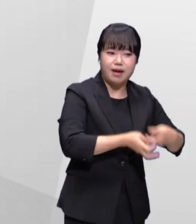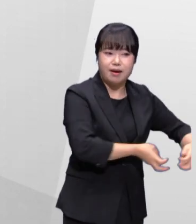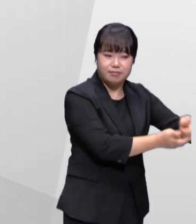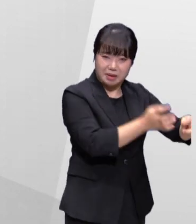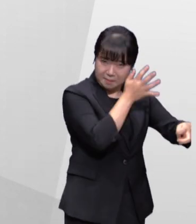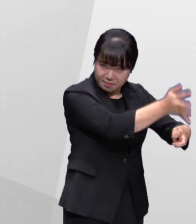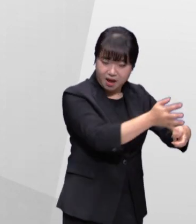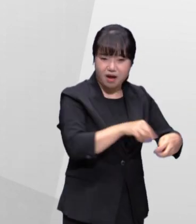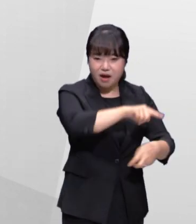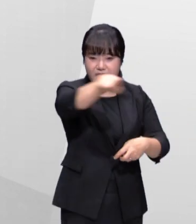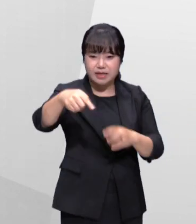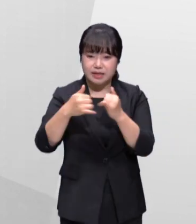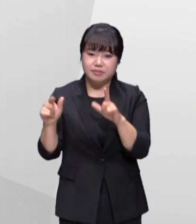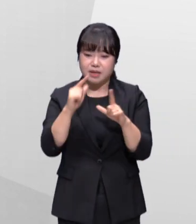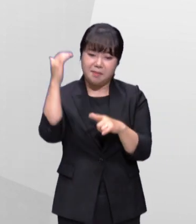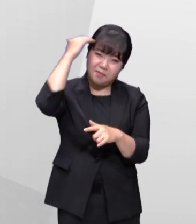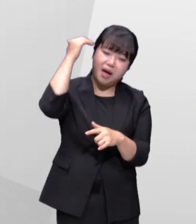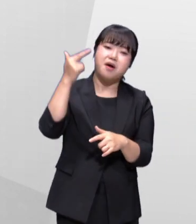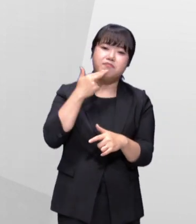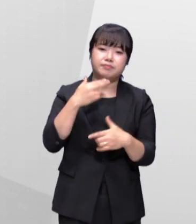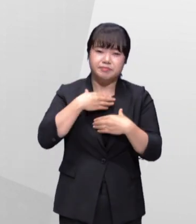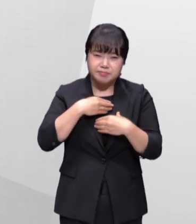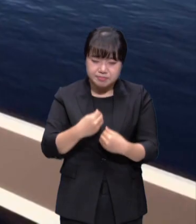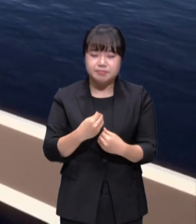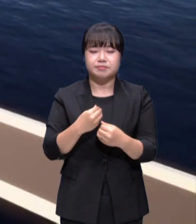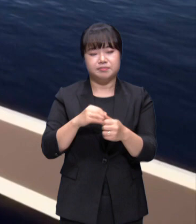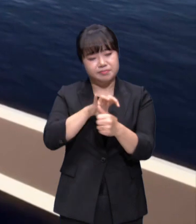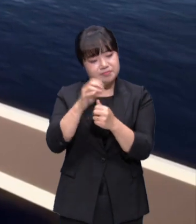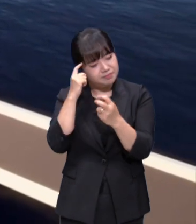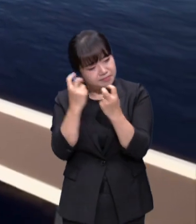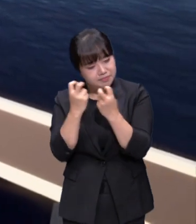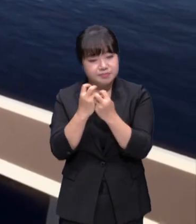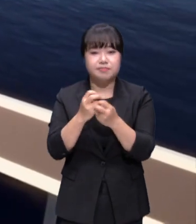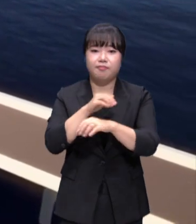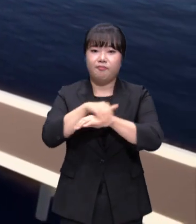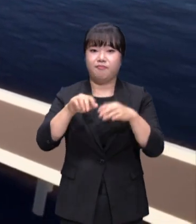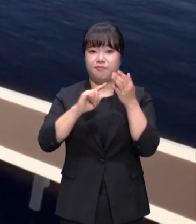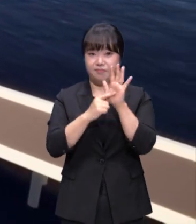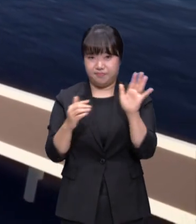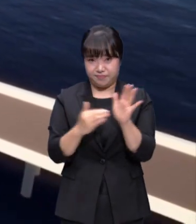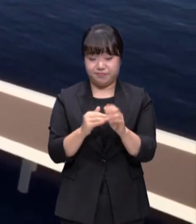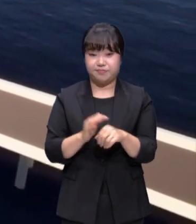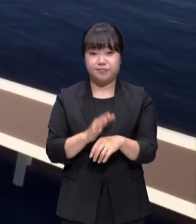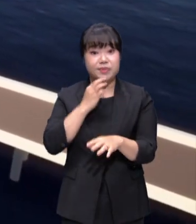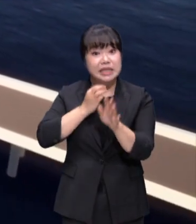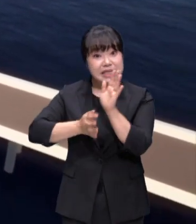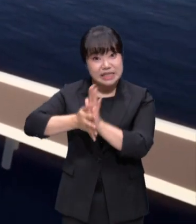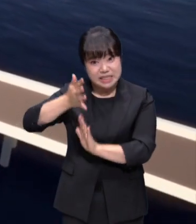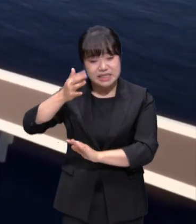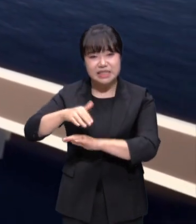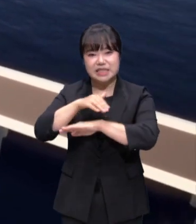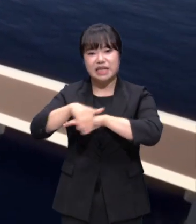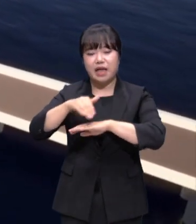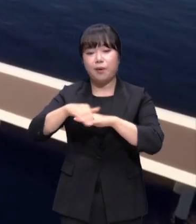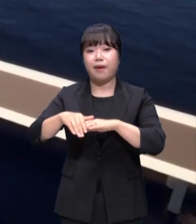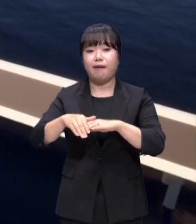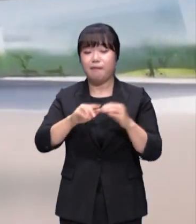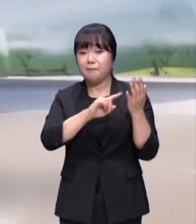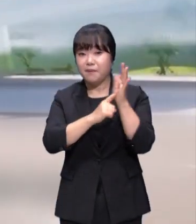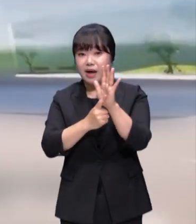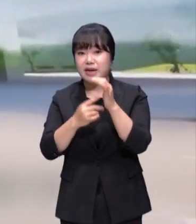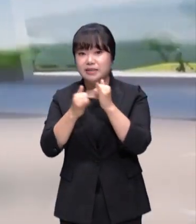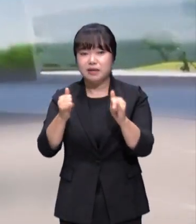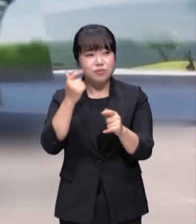분진, 소음 등의 영향은 최소화한다는 구상입니다. 서울시는 이번에 마련한 개발 계획안에 대해